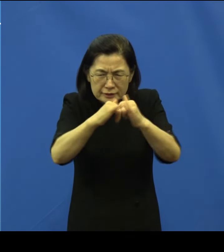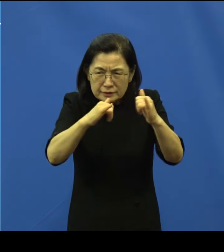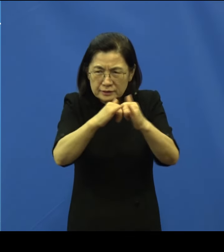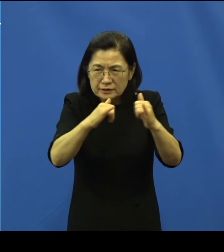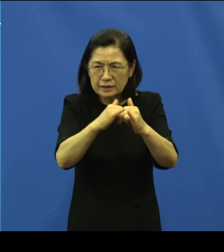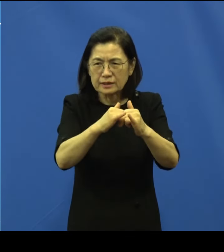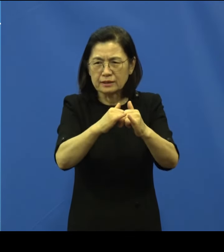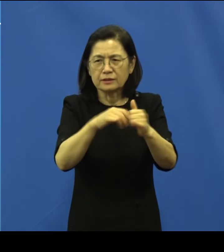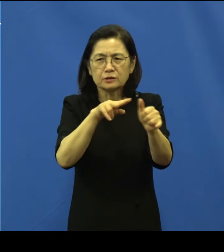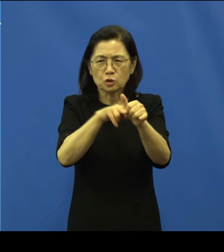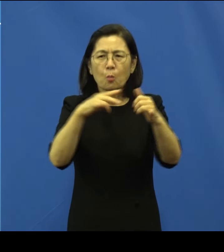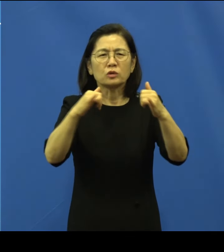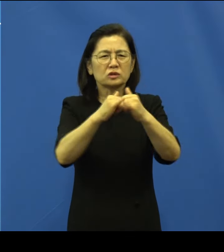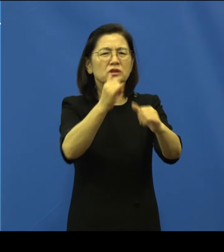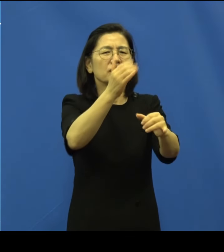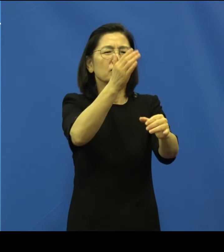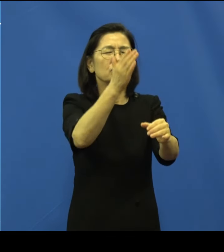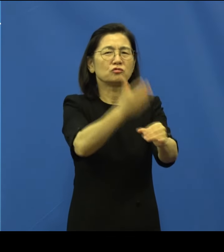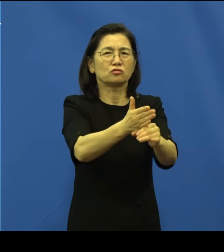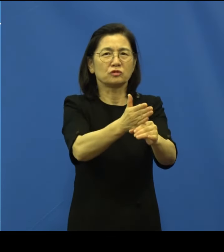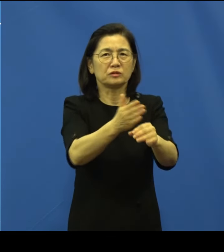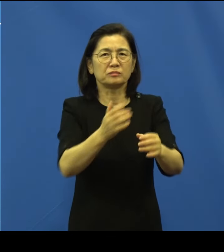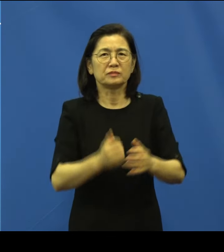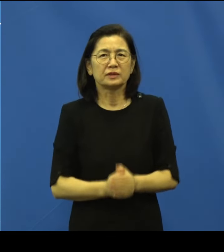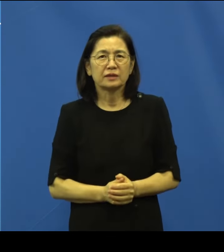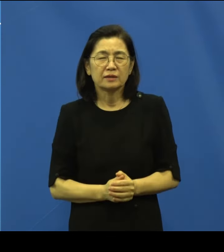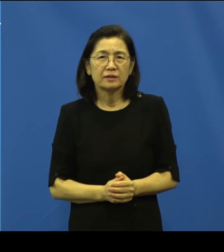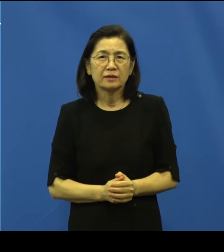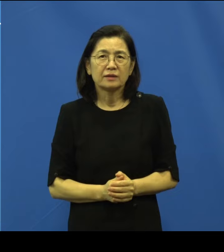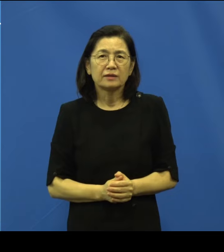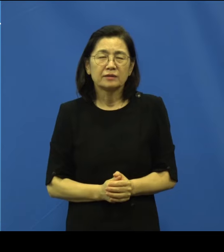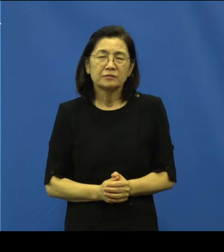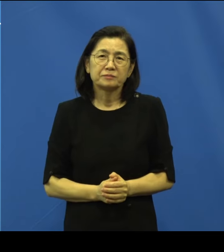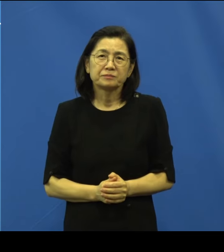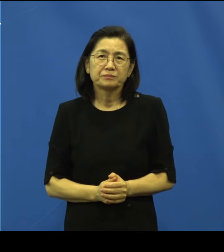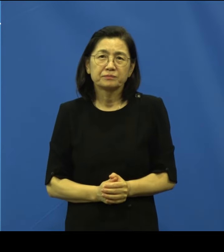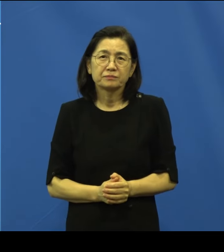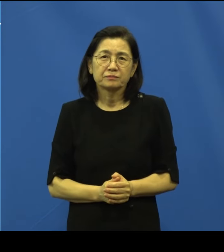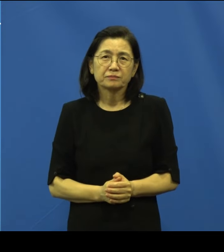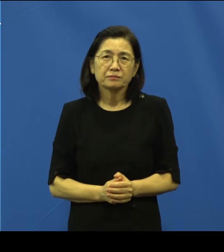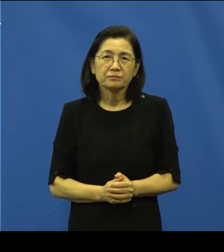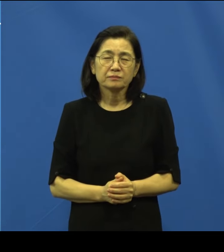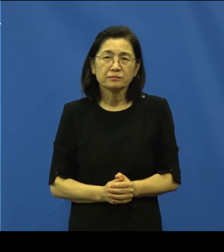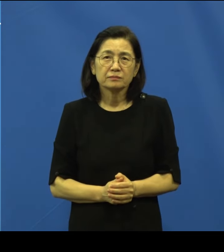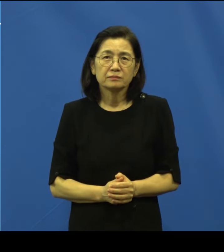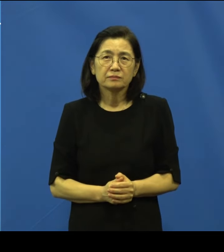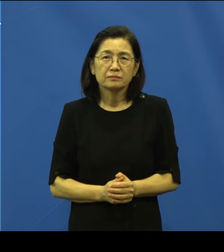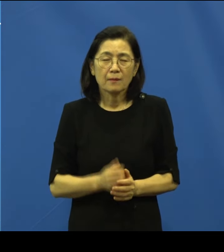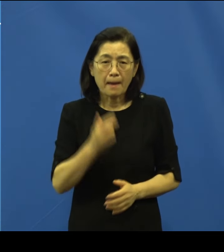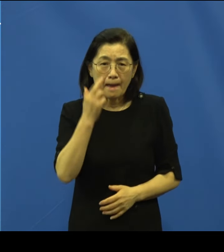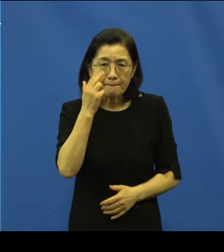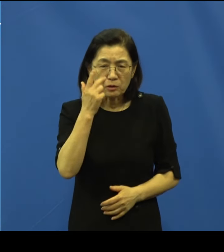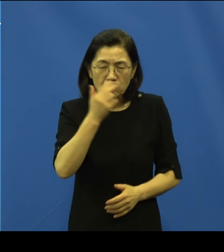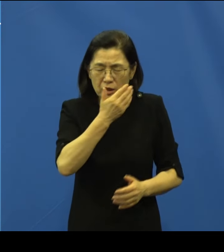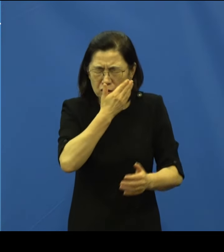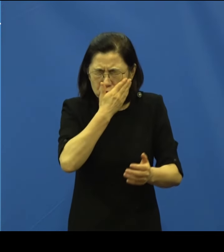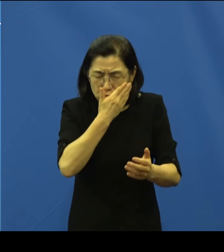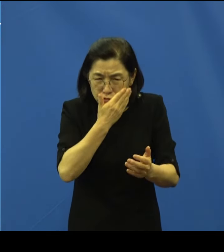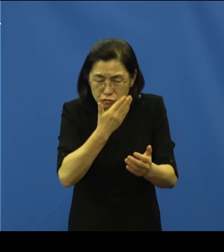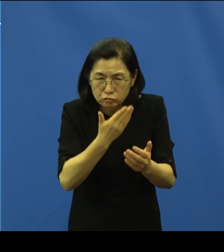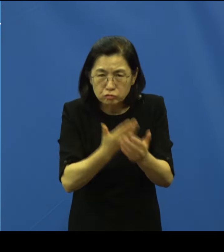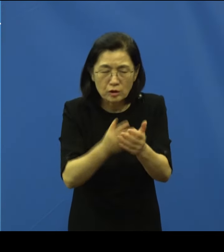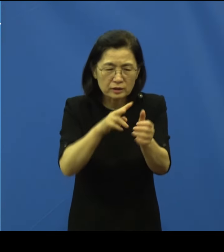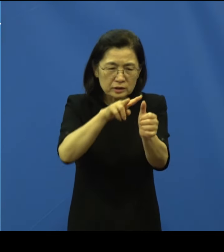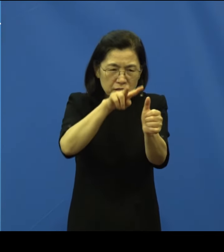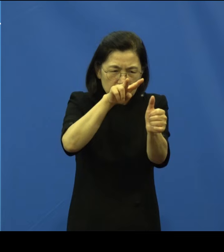유학생들을 차단하는 거. 왜냐하면 대학 안에 다 들어가서 이제 연구하니까 미국에 있는 중요한 정보들을 가져간다.